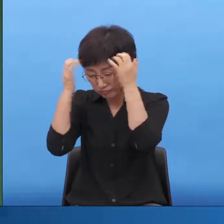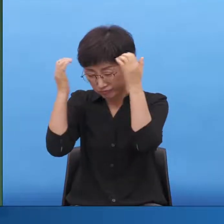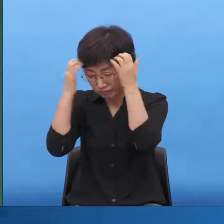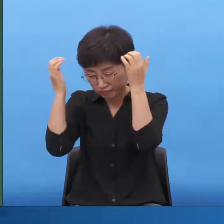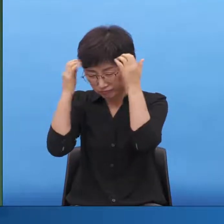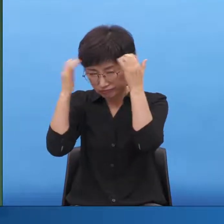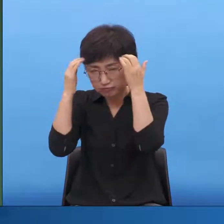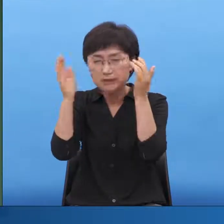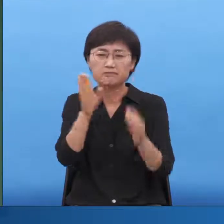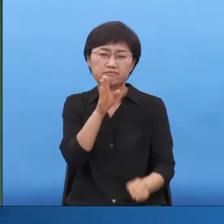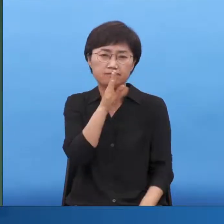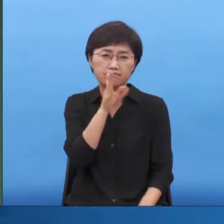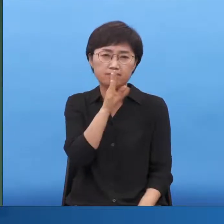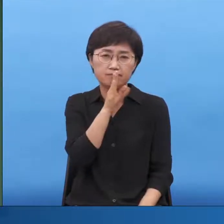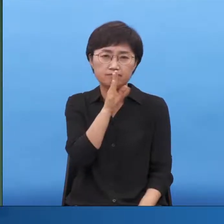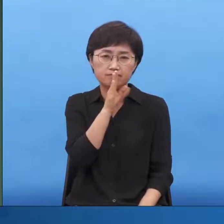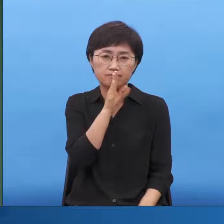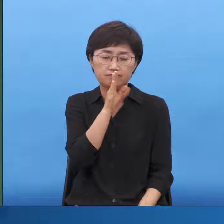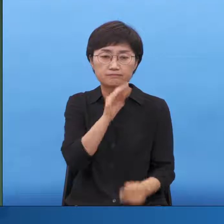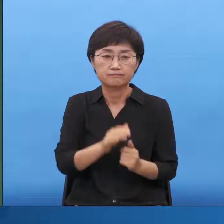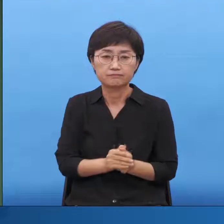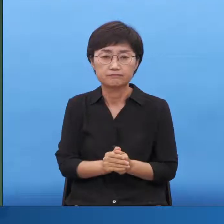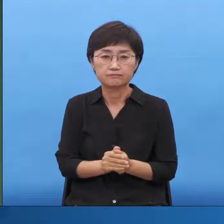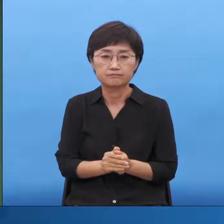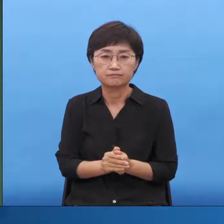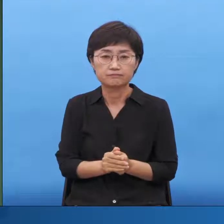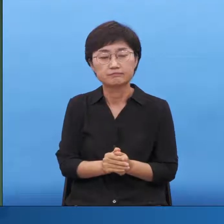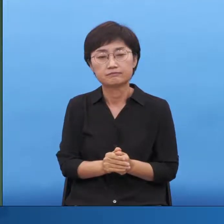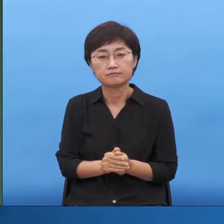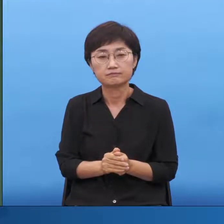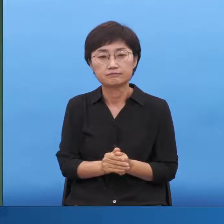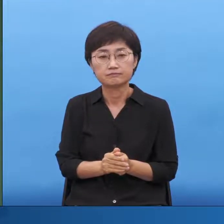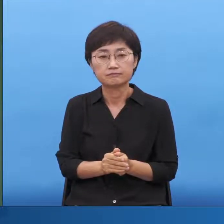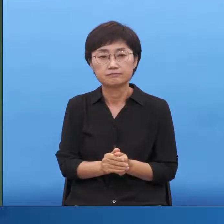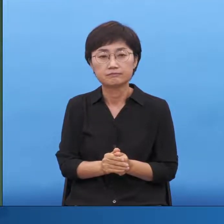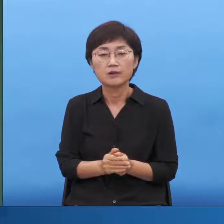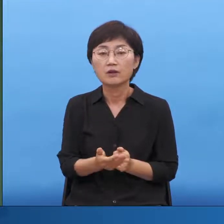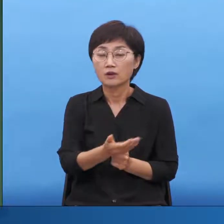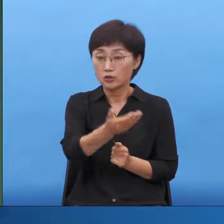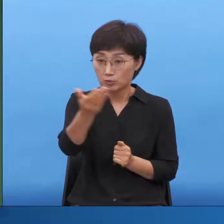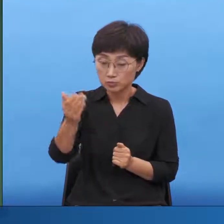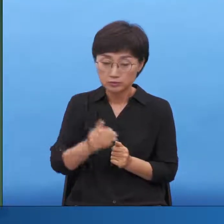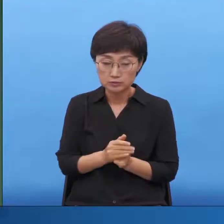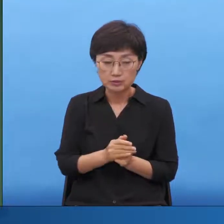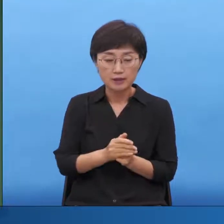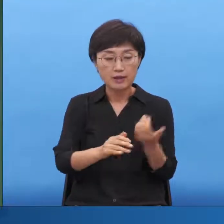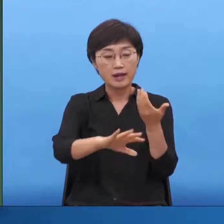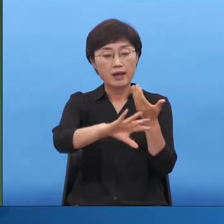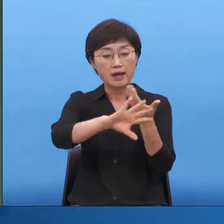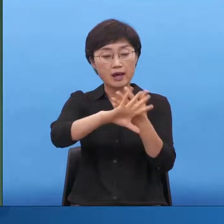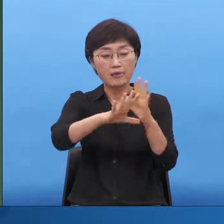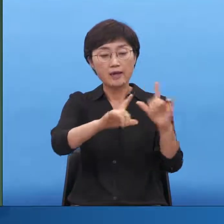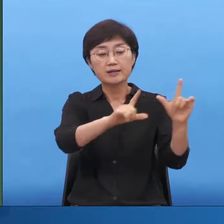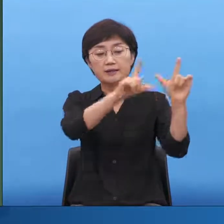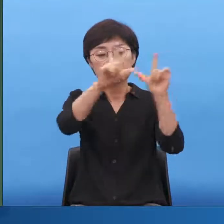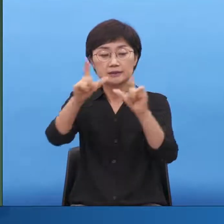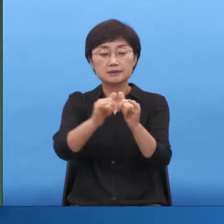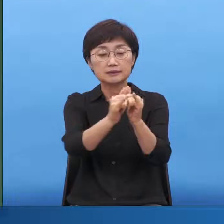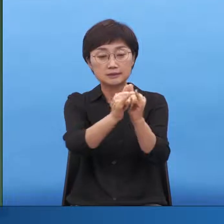如果福音不确实会成为最难的现场。 여러분들을 부른 것은 대부분의 해외 살고 있는 사람들이 어려움 당하고 있습니다.